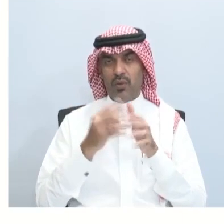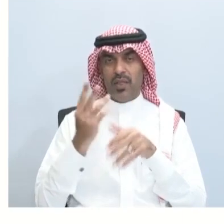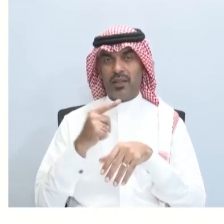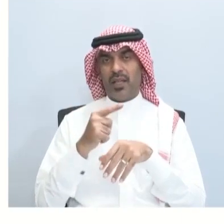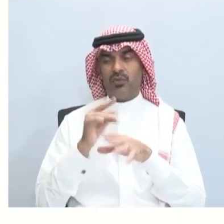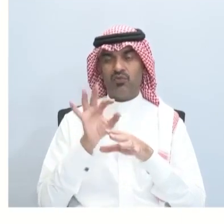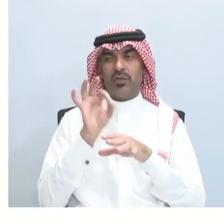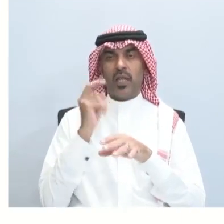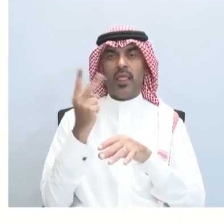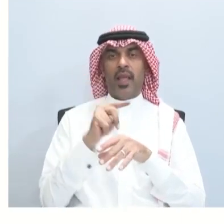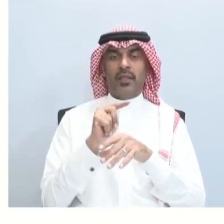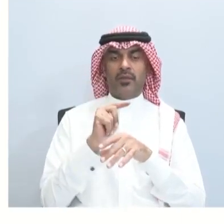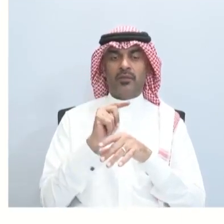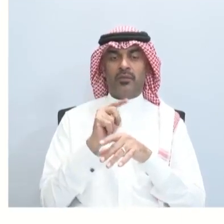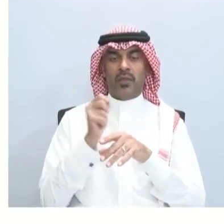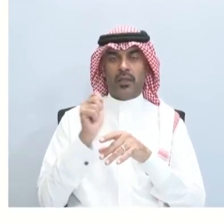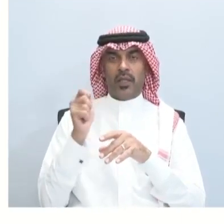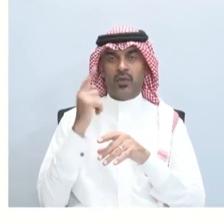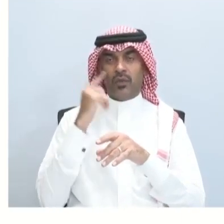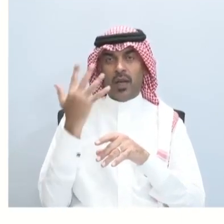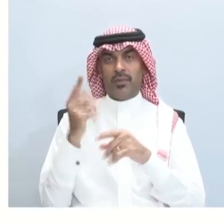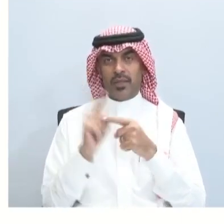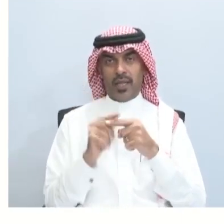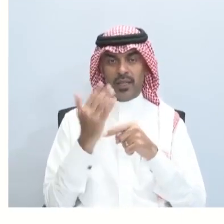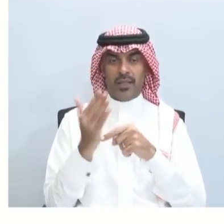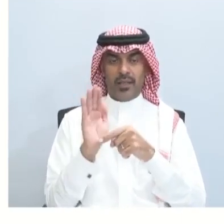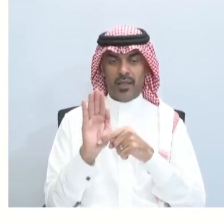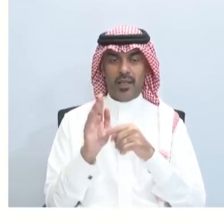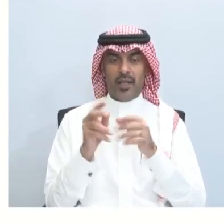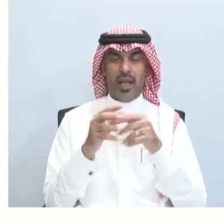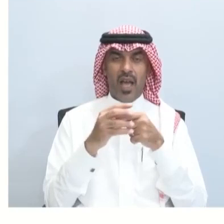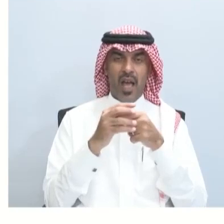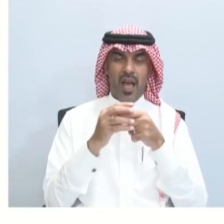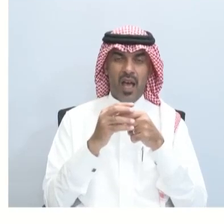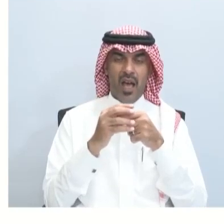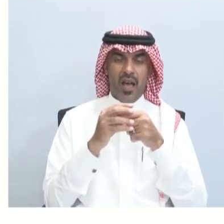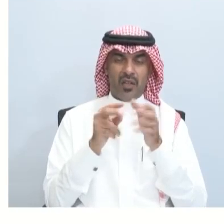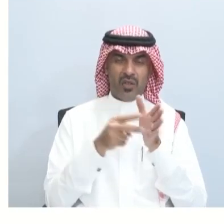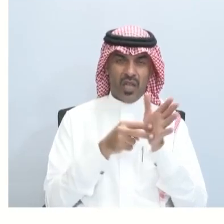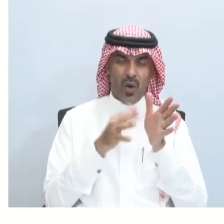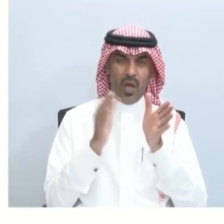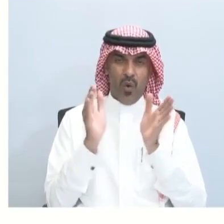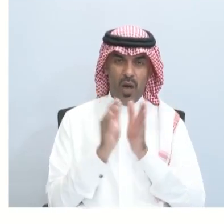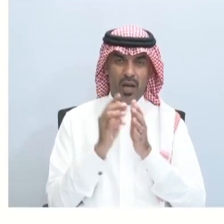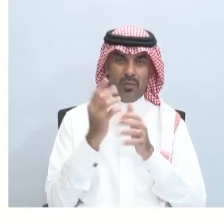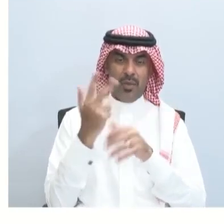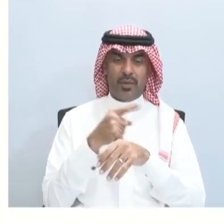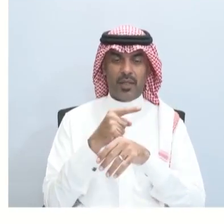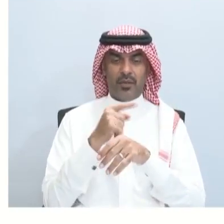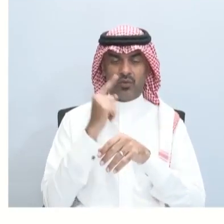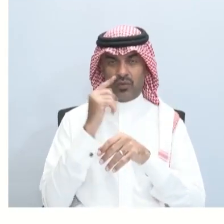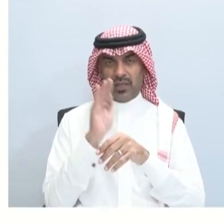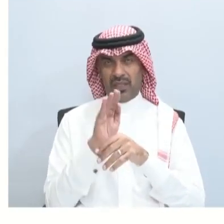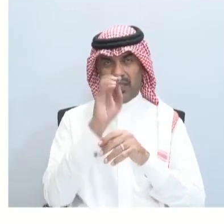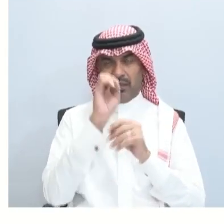نعوض في المتباينه الاصليه خمسه زائد سين اقل من او تساوي 18 هنا نعوض مكان سين بالعدد